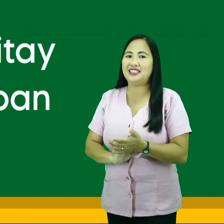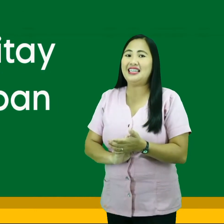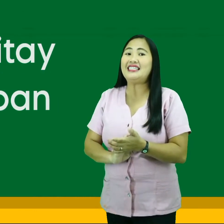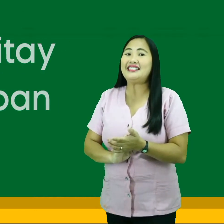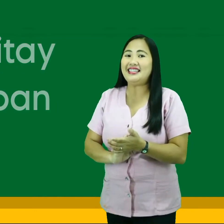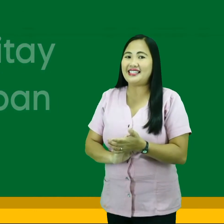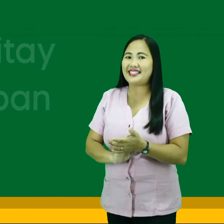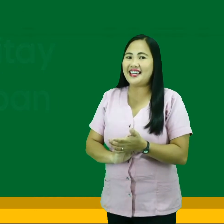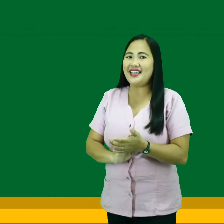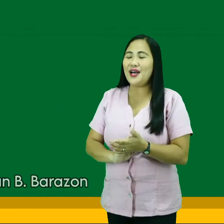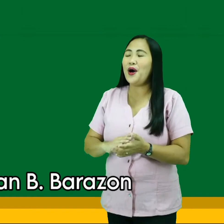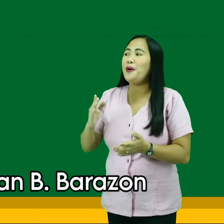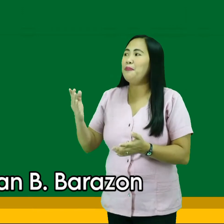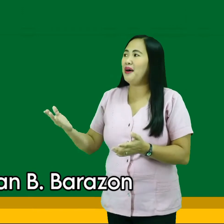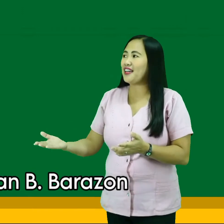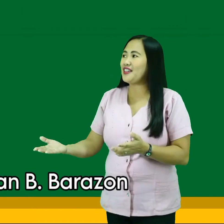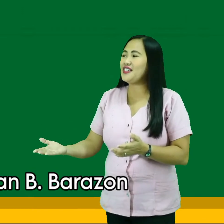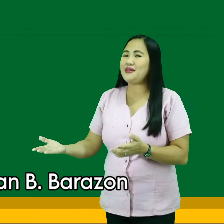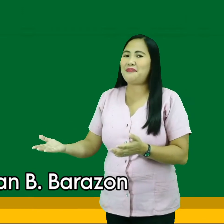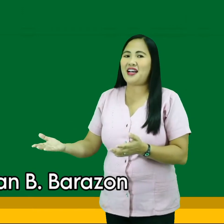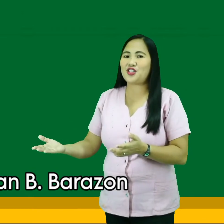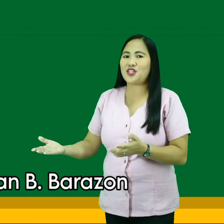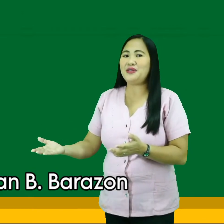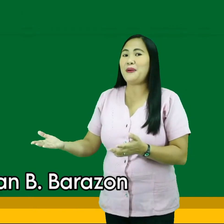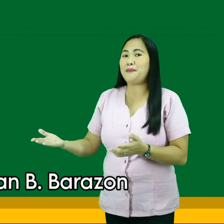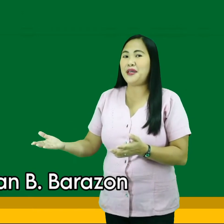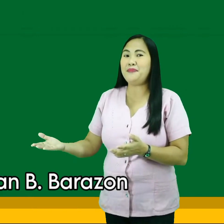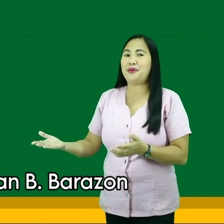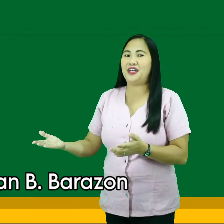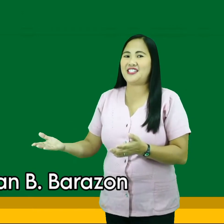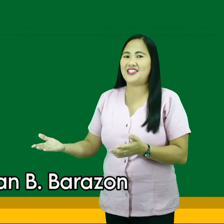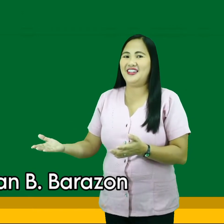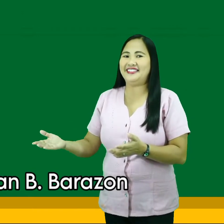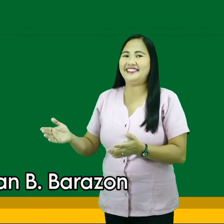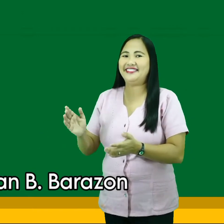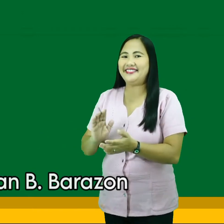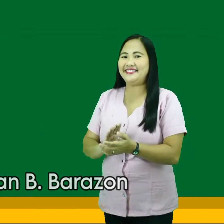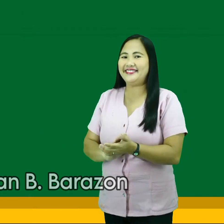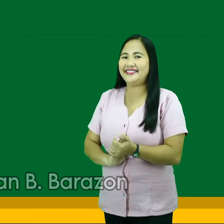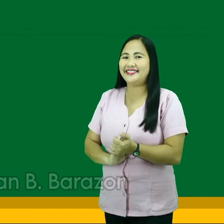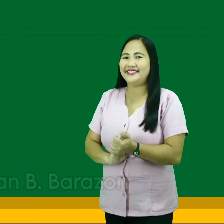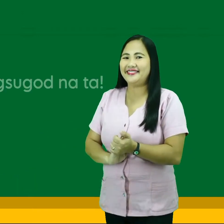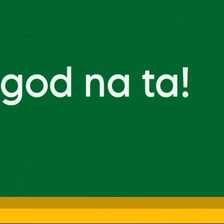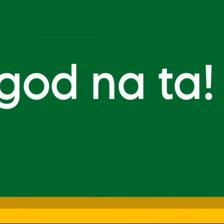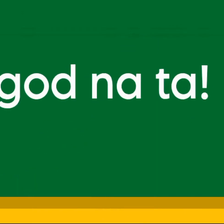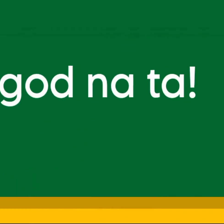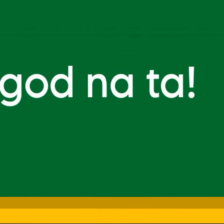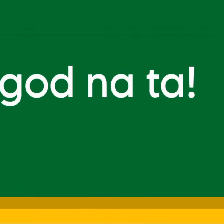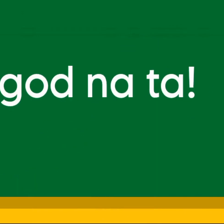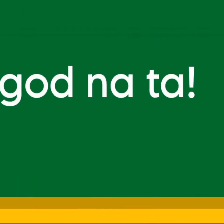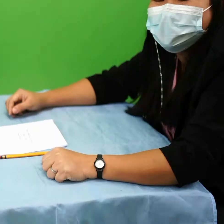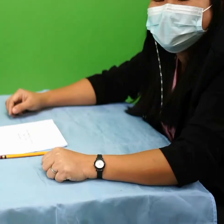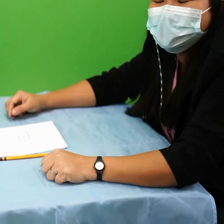buluhaton. Siya si Marcos Sebastian B. Barazon.